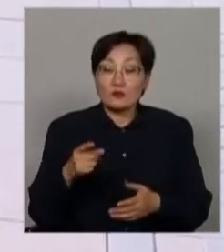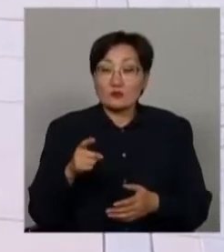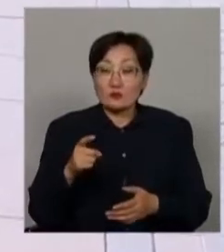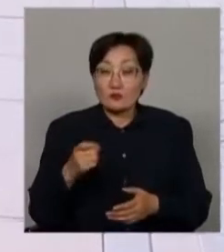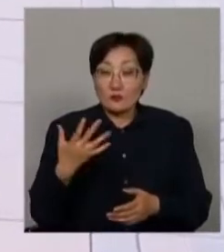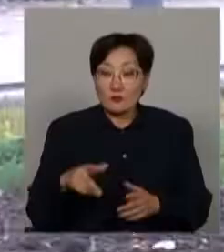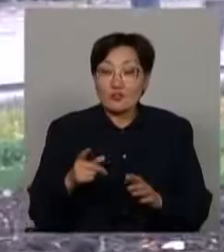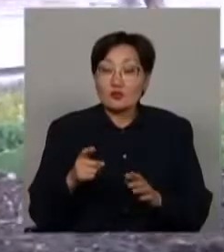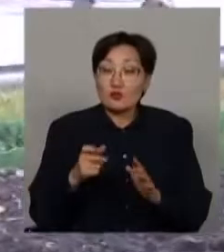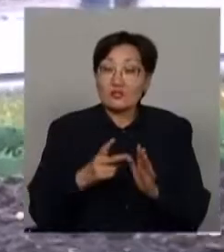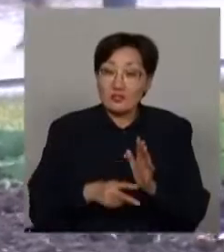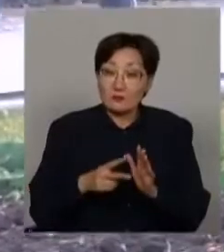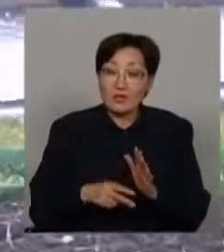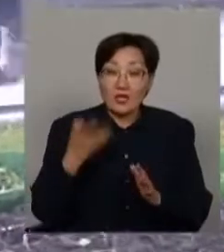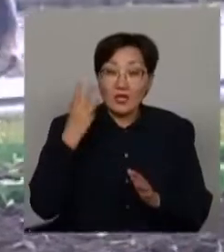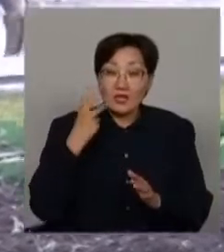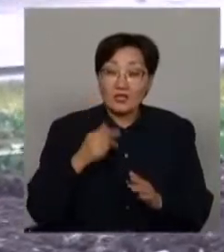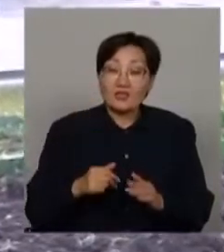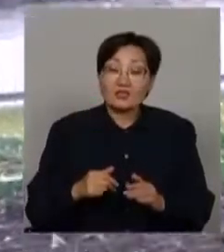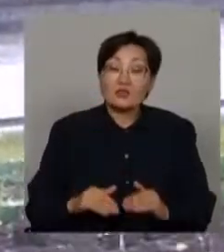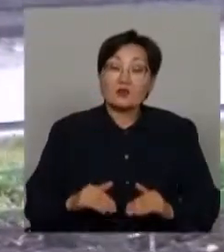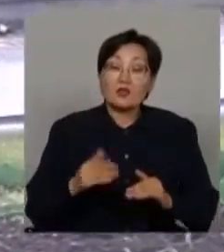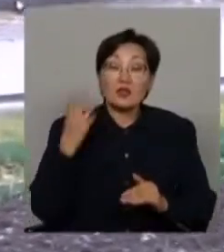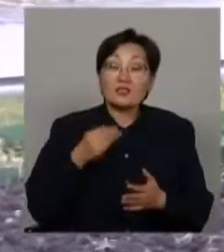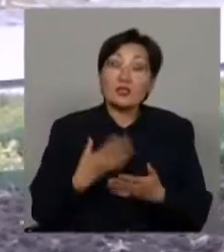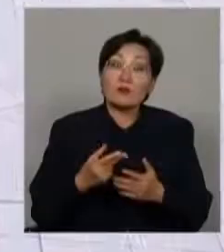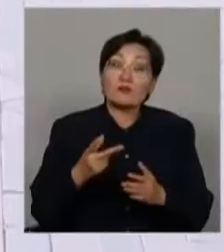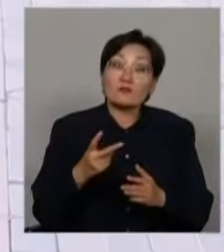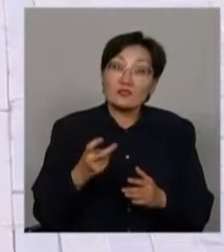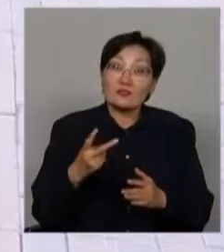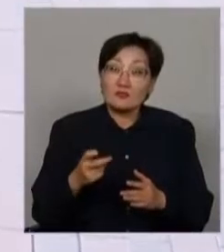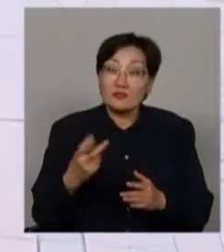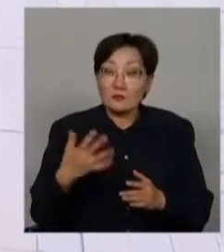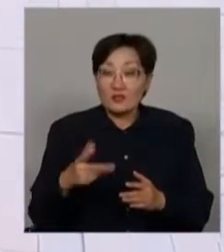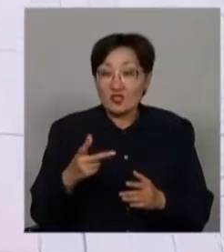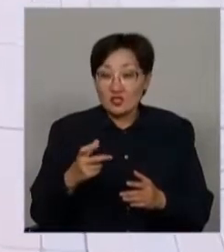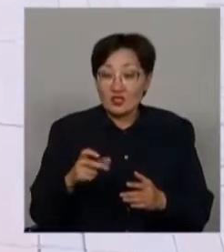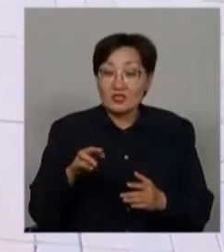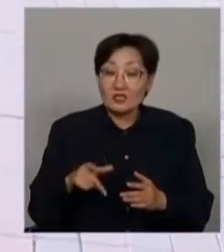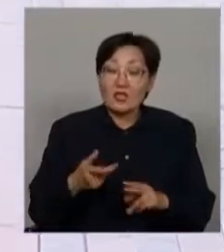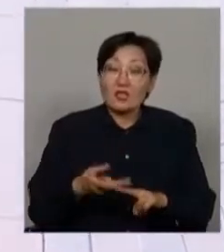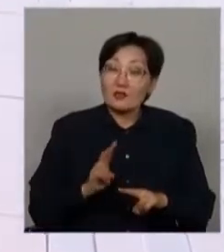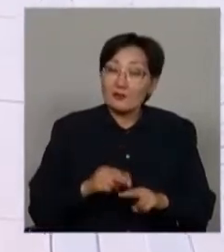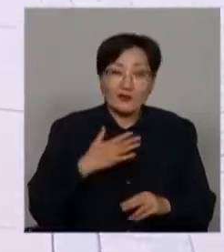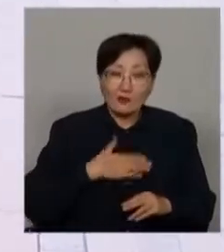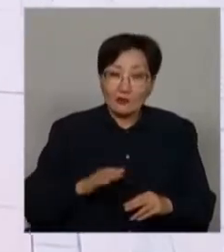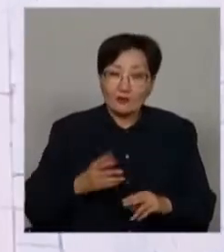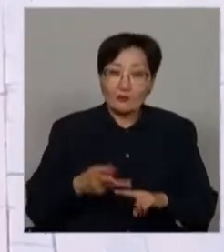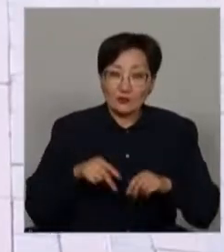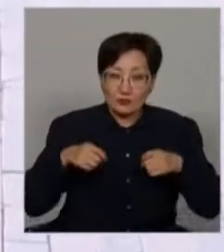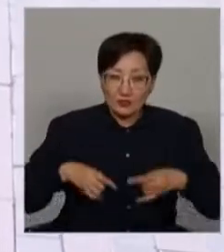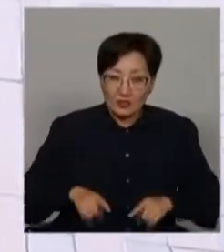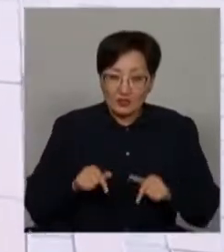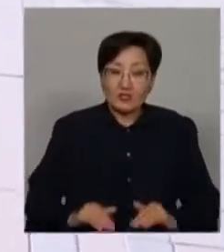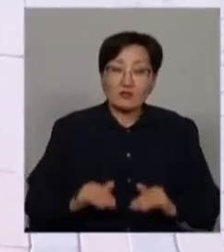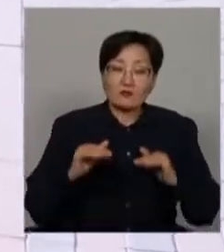за 170. Когда ажиотаж пошел, вообще 200, 250, 300. Причем это неприятно, потому что я родилась здесь,